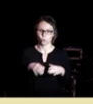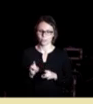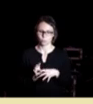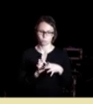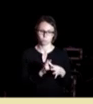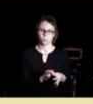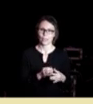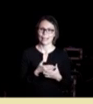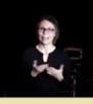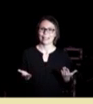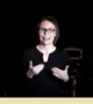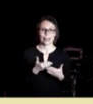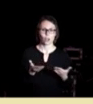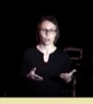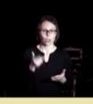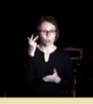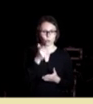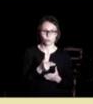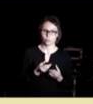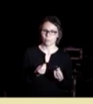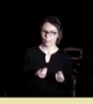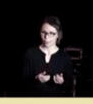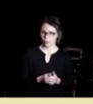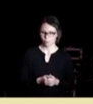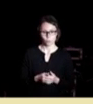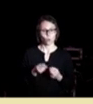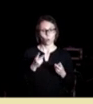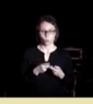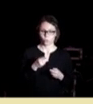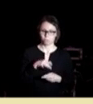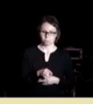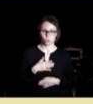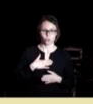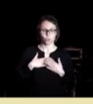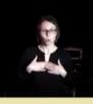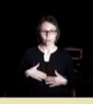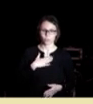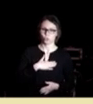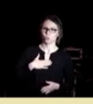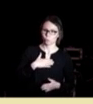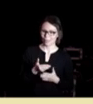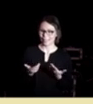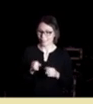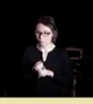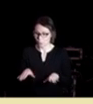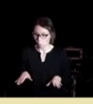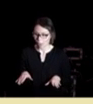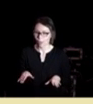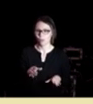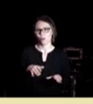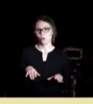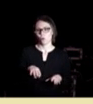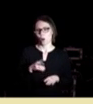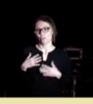som knyttes til illegale rusmidler. Og også der har vi somatiske sykdommer ikke smittsomme og